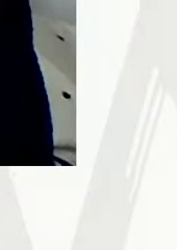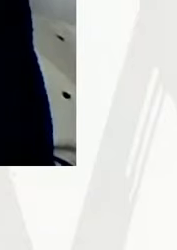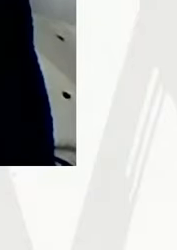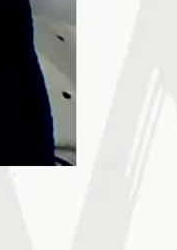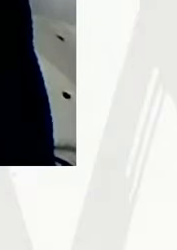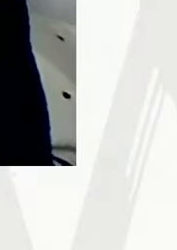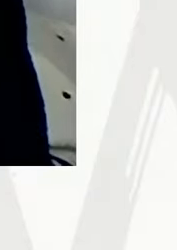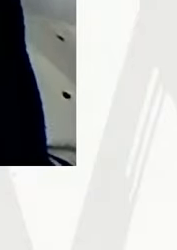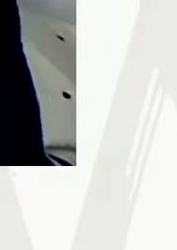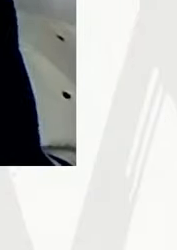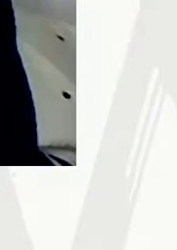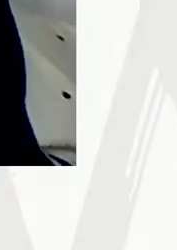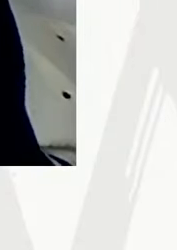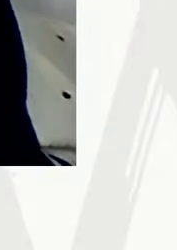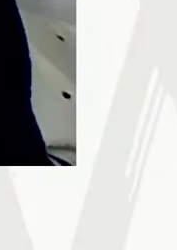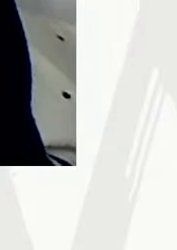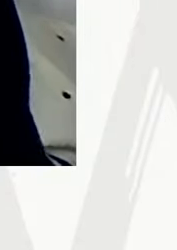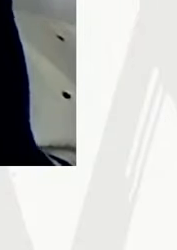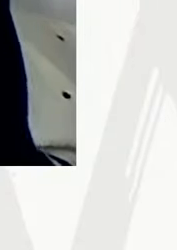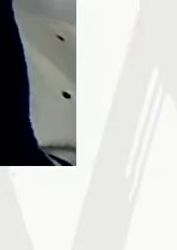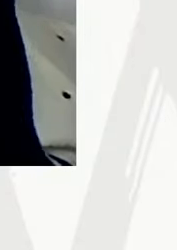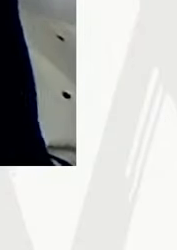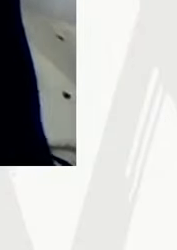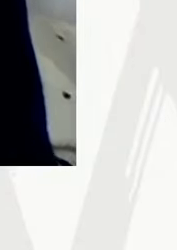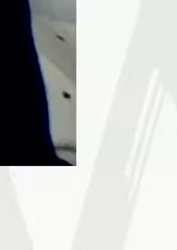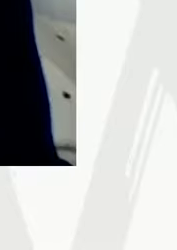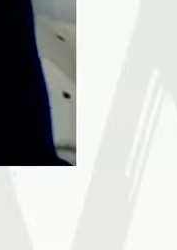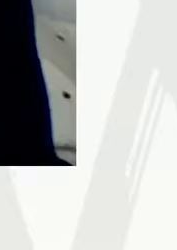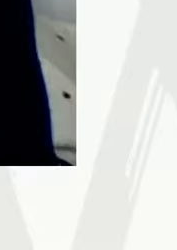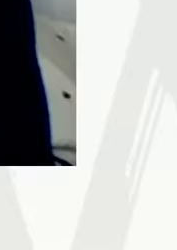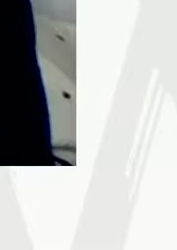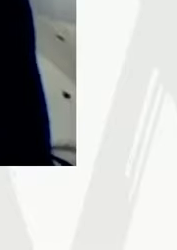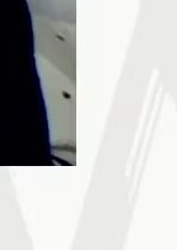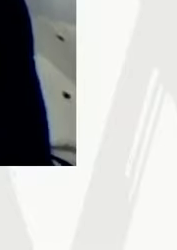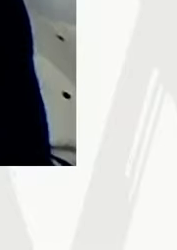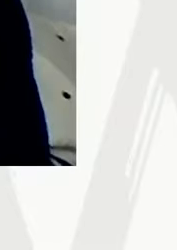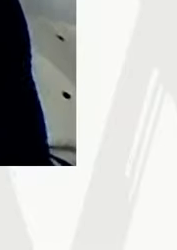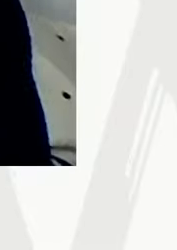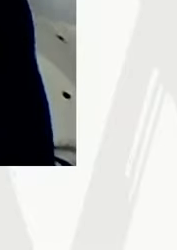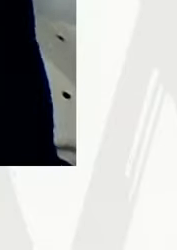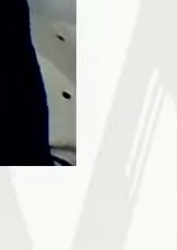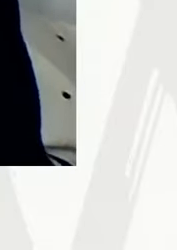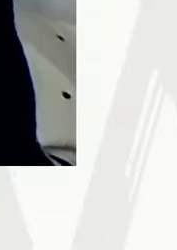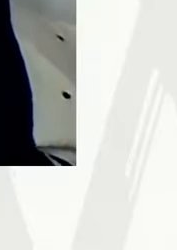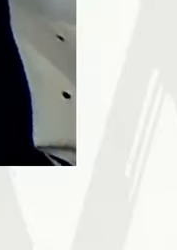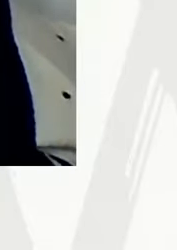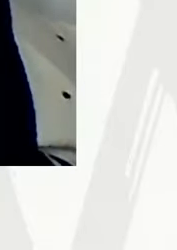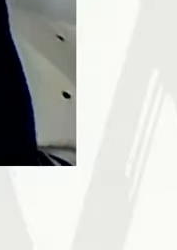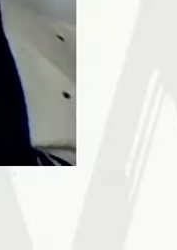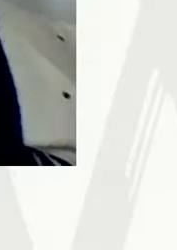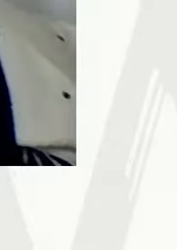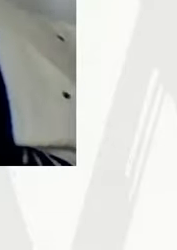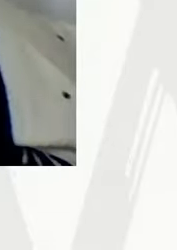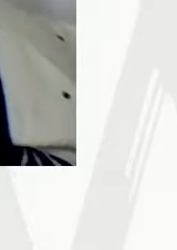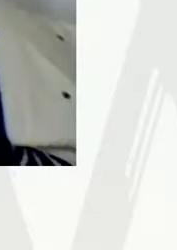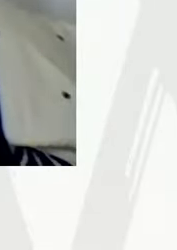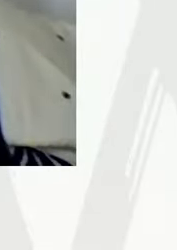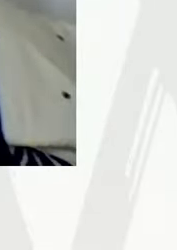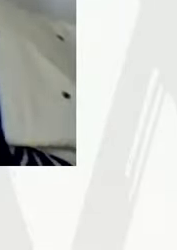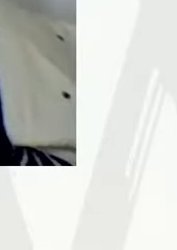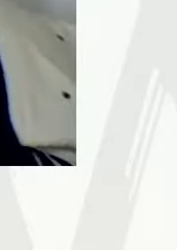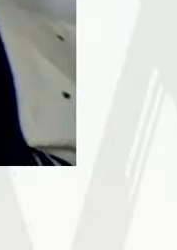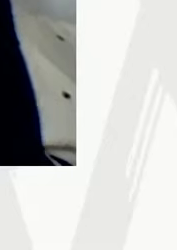produit, pas autrement que comme le travail libre lui-même. Autrement dit, la